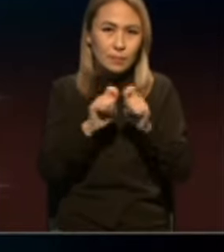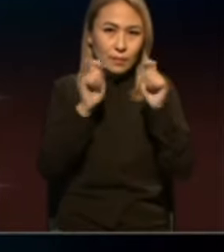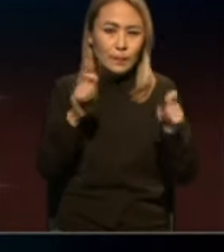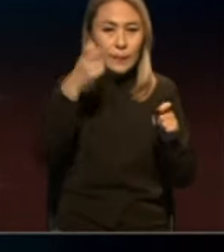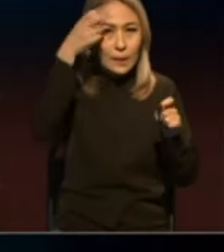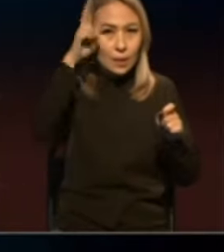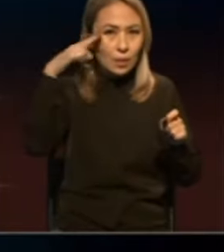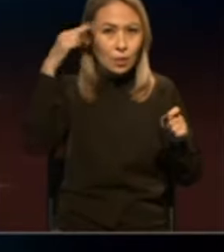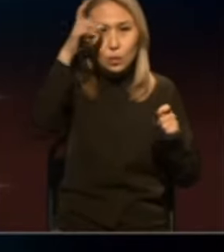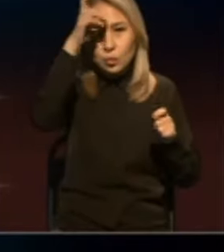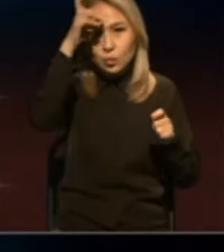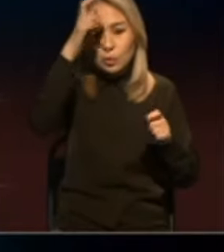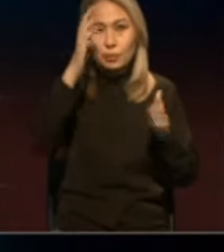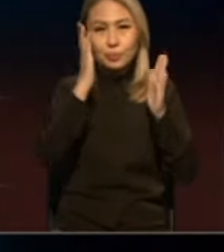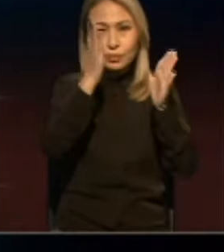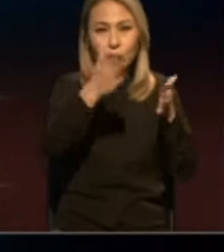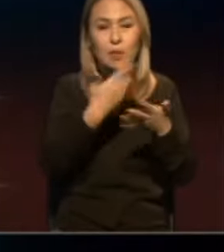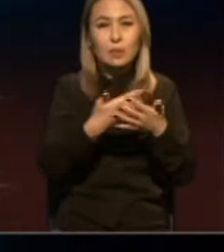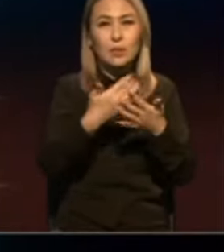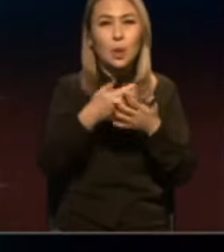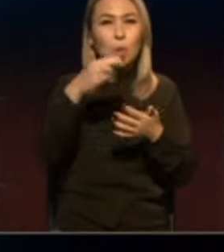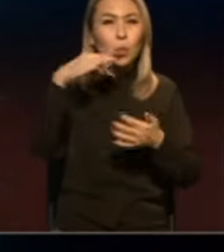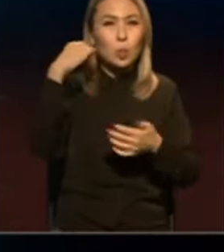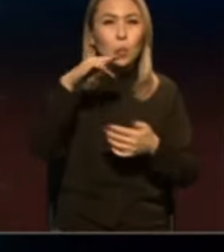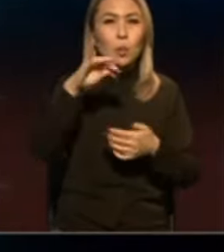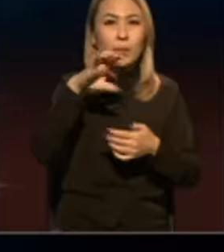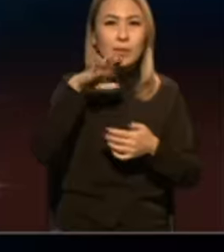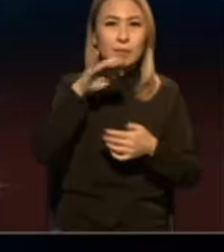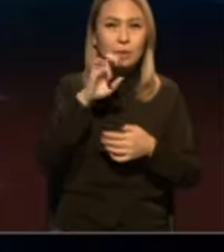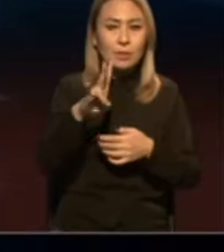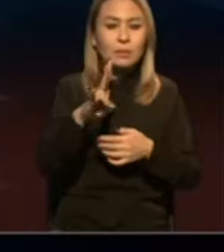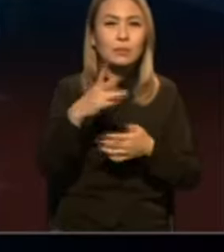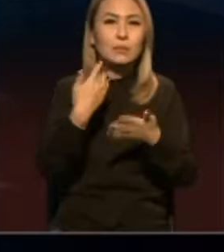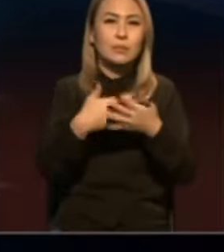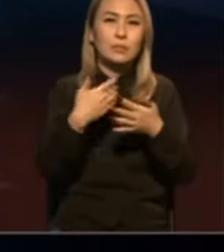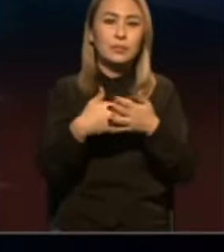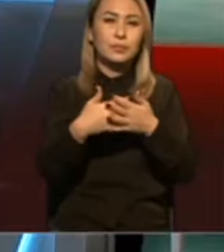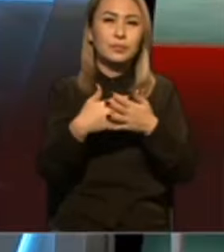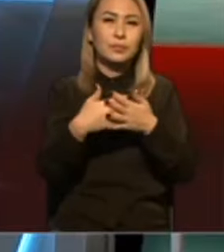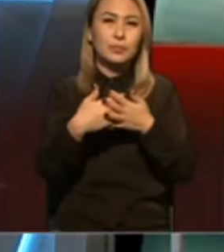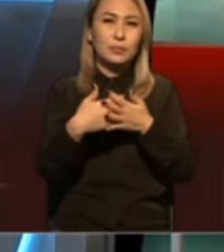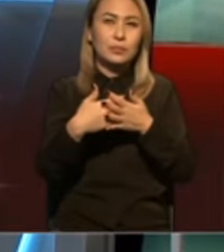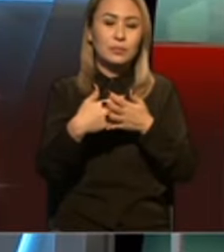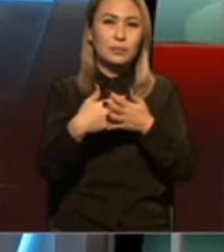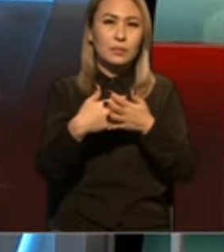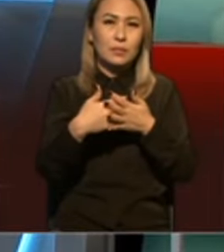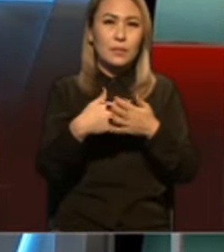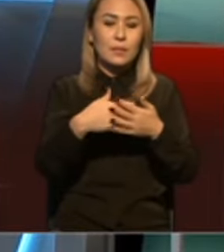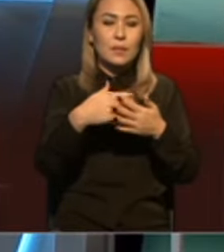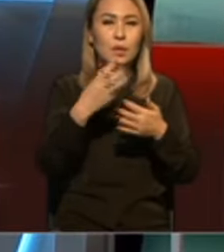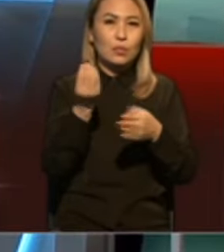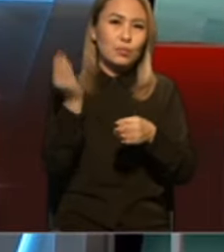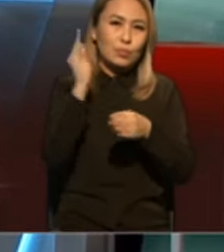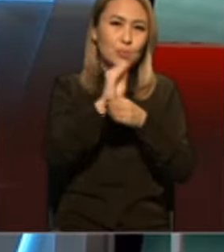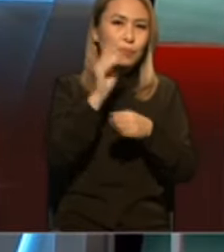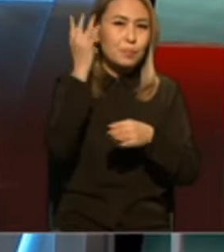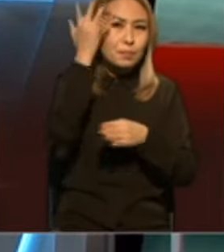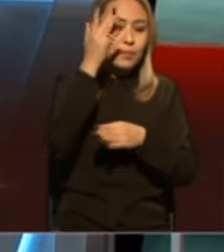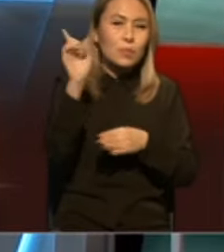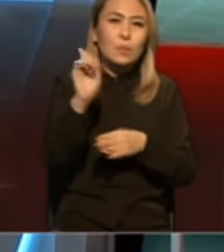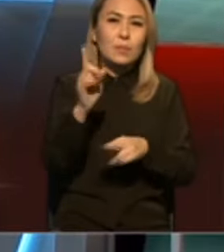Әзірбайжан Түркия қарады, Түркменстан өзінің бір жолын таңдады. Менің ойымша, бұл әліпбидің тағы бір мақсаттарының